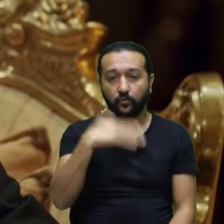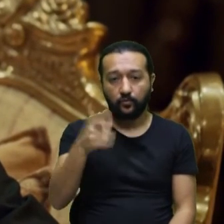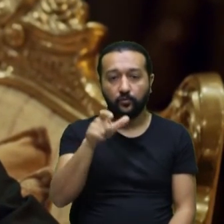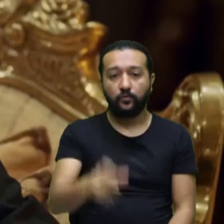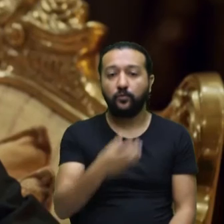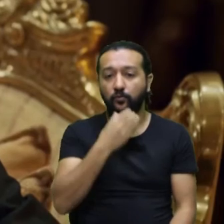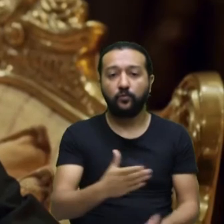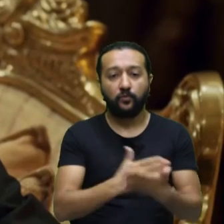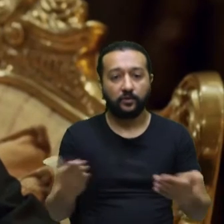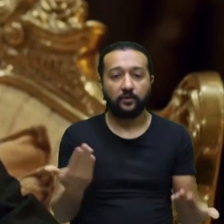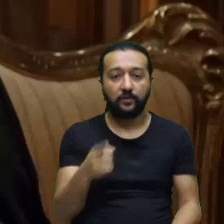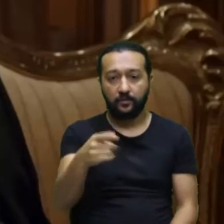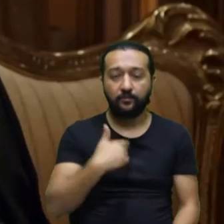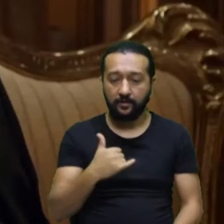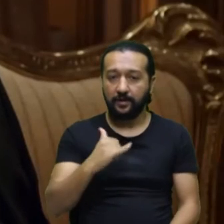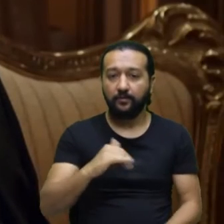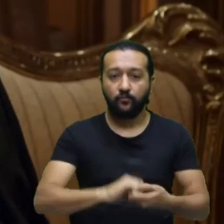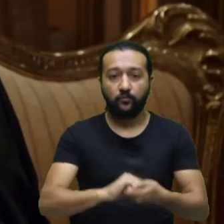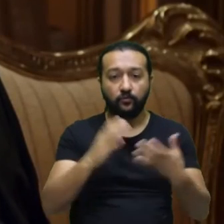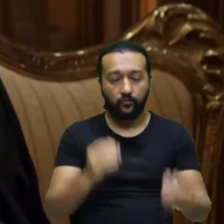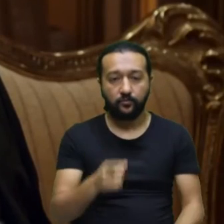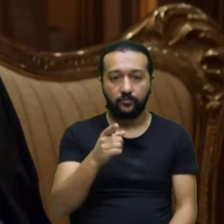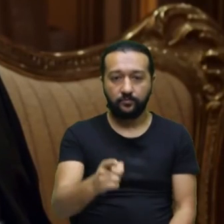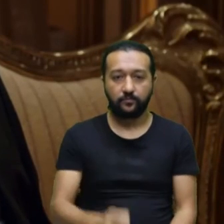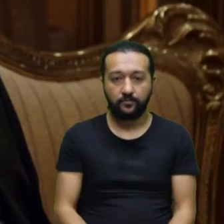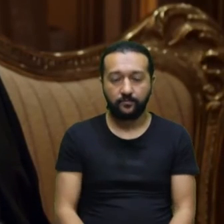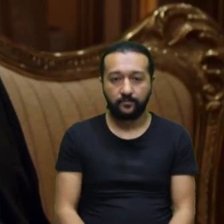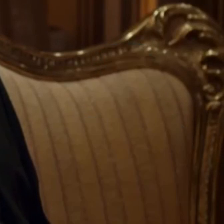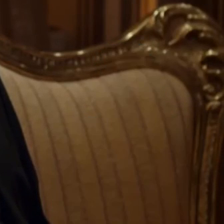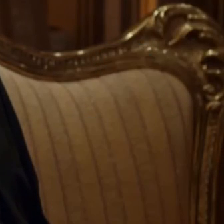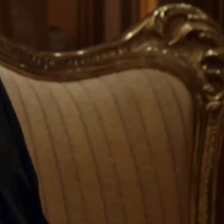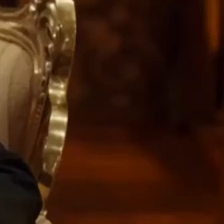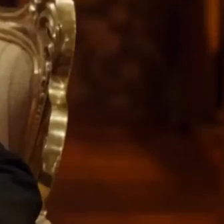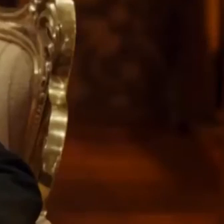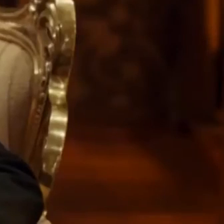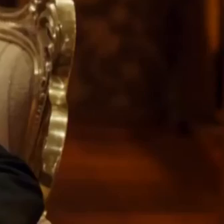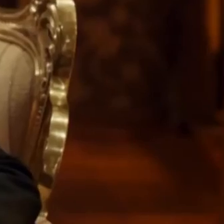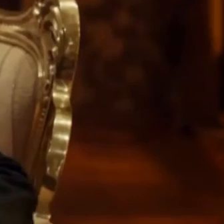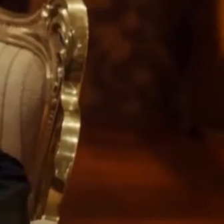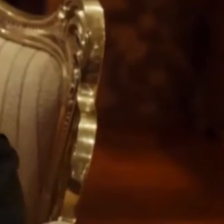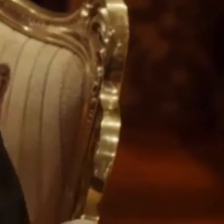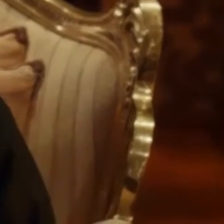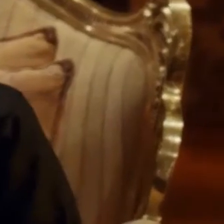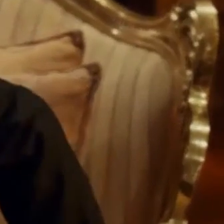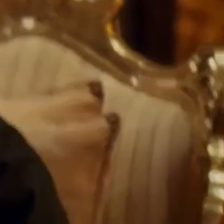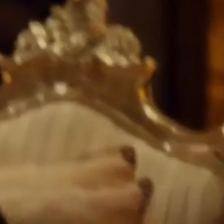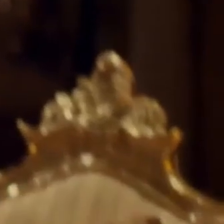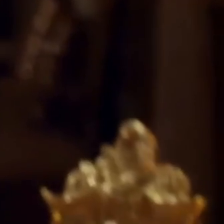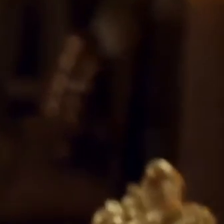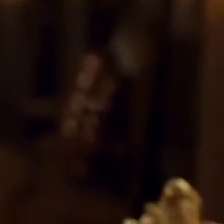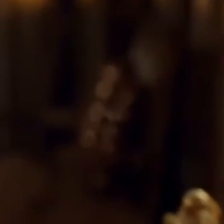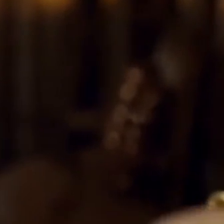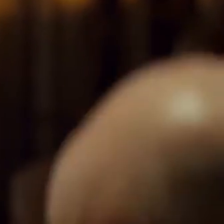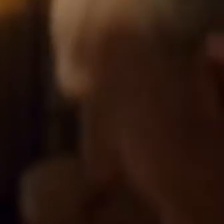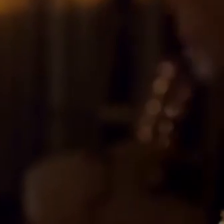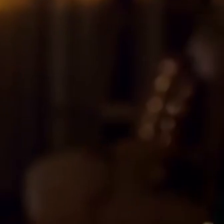günden sonra sonsuza kadar benim en yakın dostum olursunuz. Martin atlamadan ölümü dercesine başını eğmekle